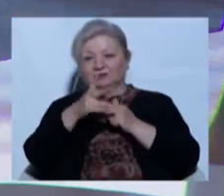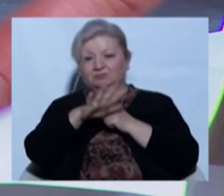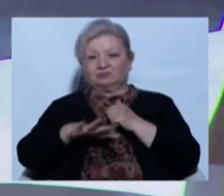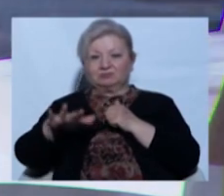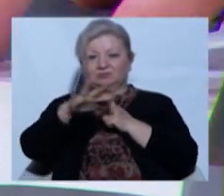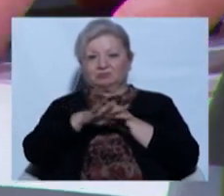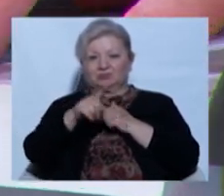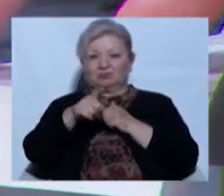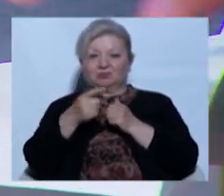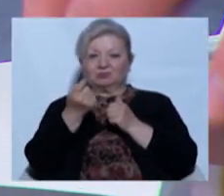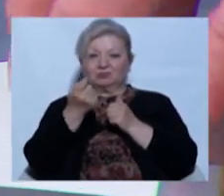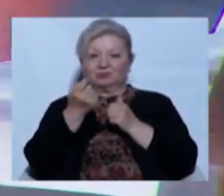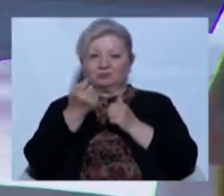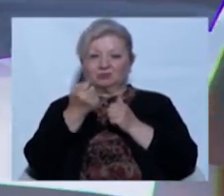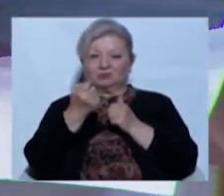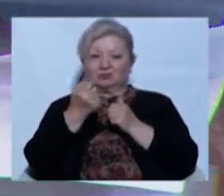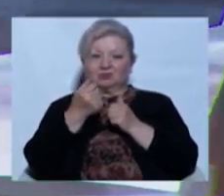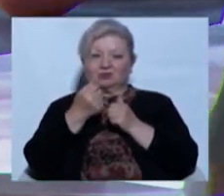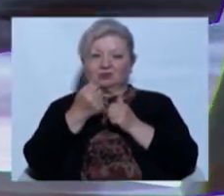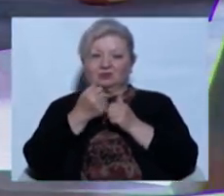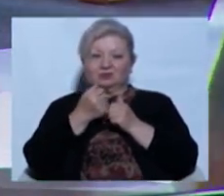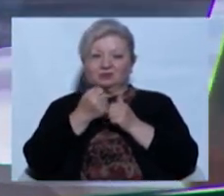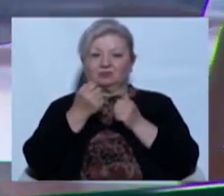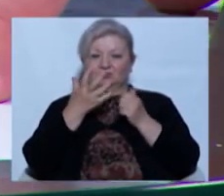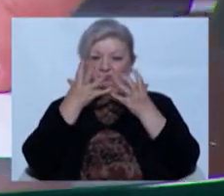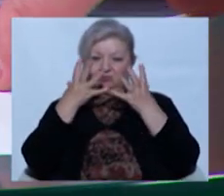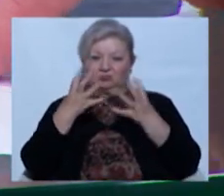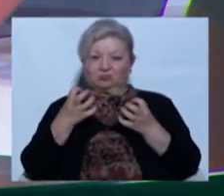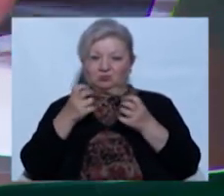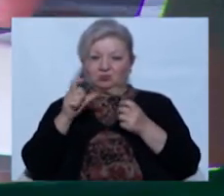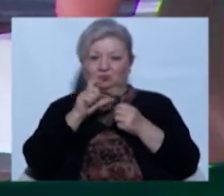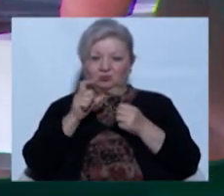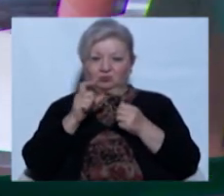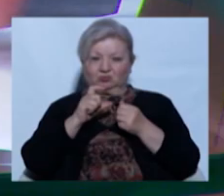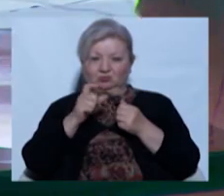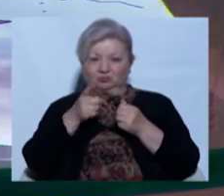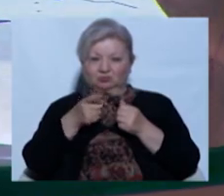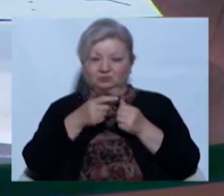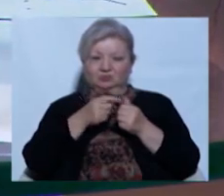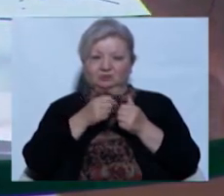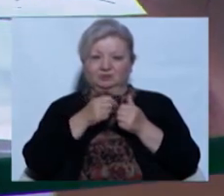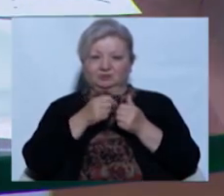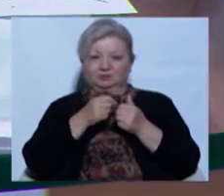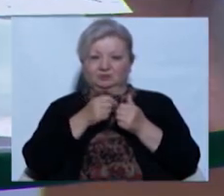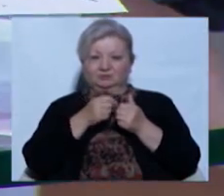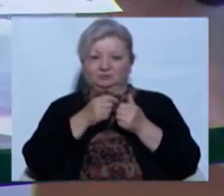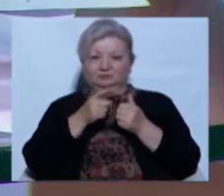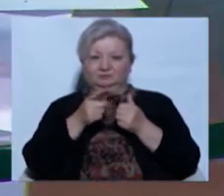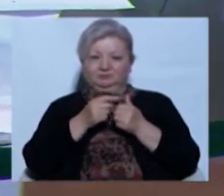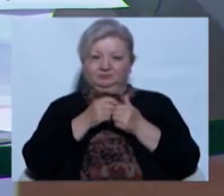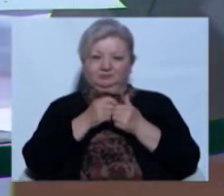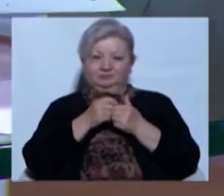გვექნება ცოტა დამახინჯებული, მაგრამ გული, რომლის ფონზეც გაკეთდება